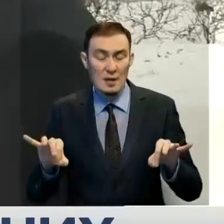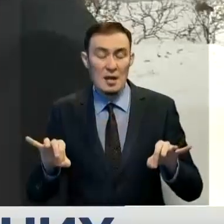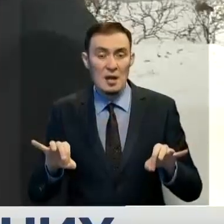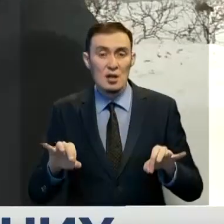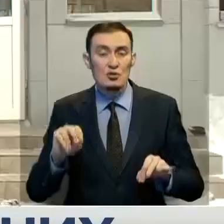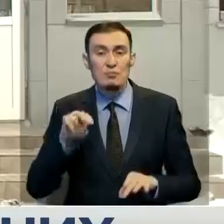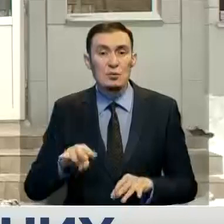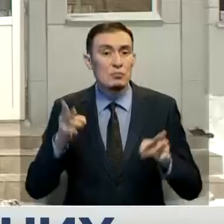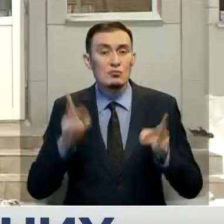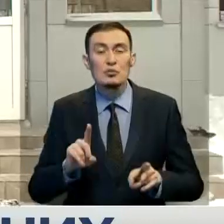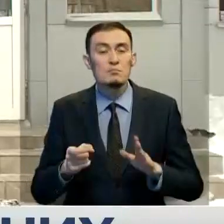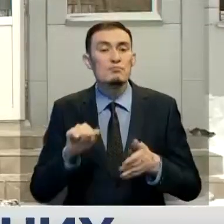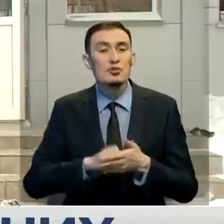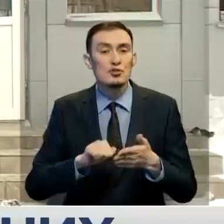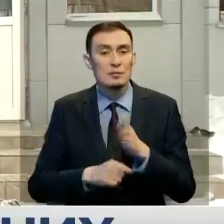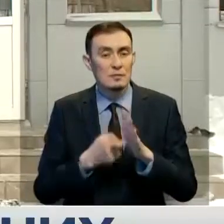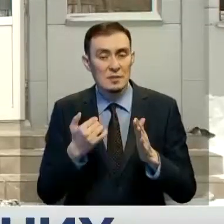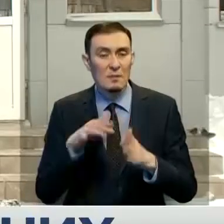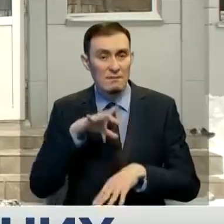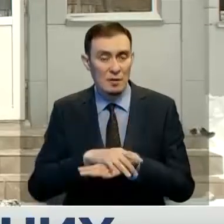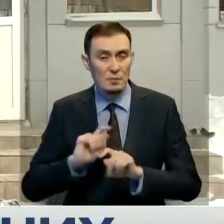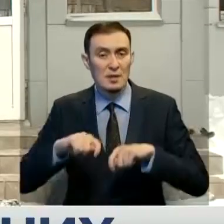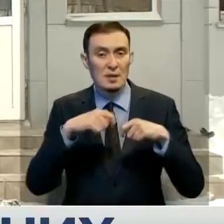происшествия выясняются. По данному факту материал передан по